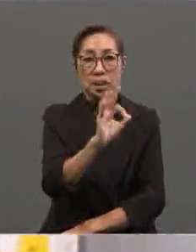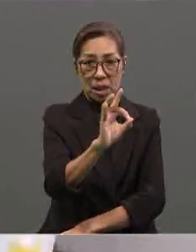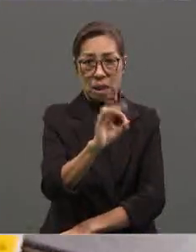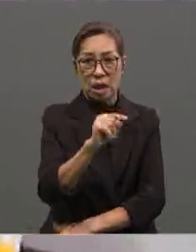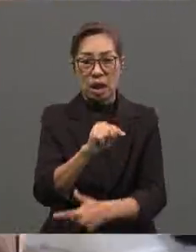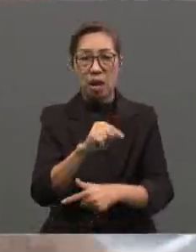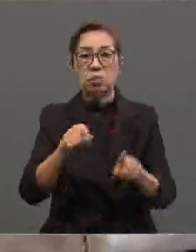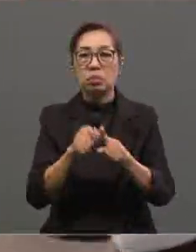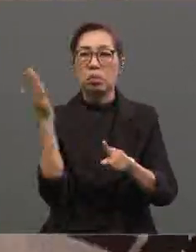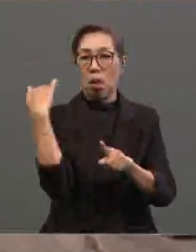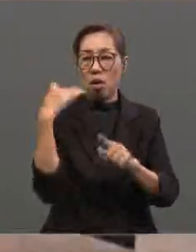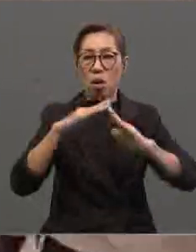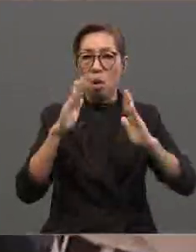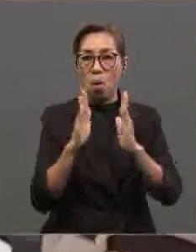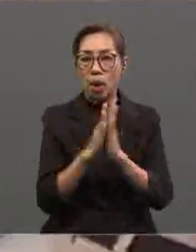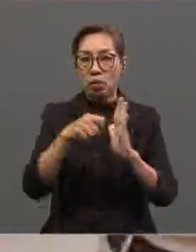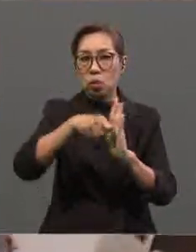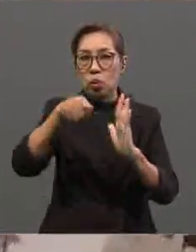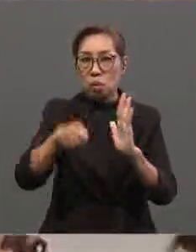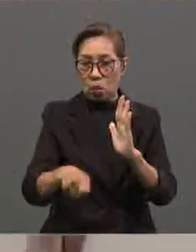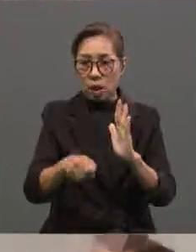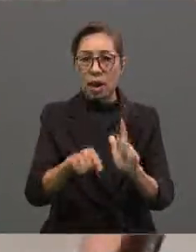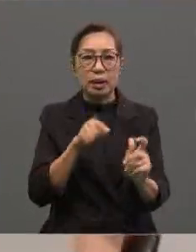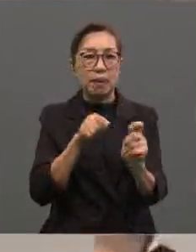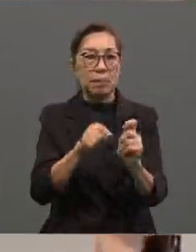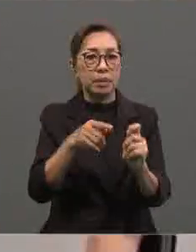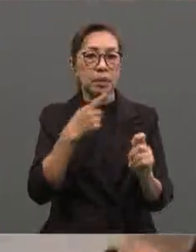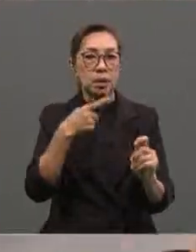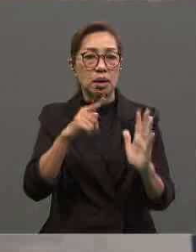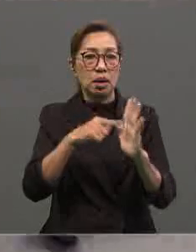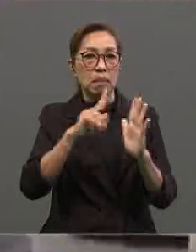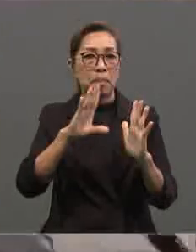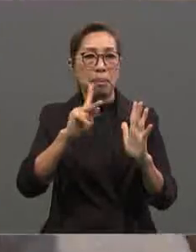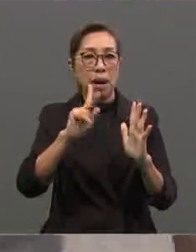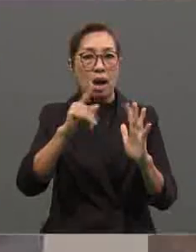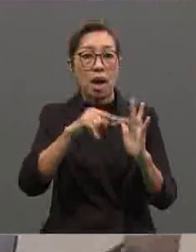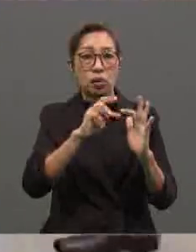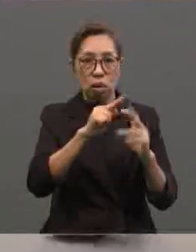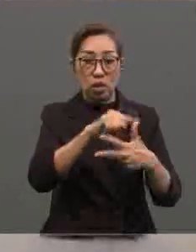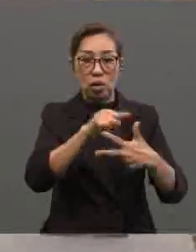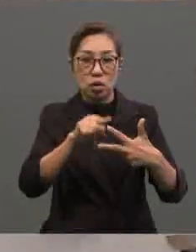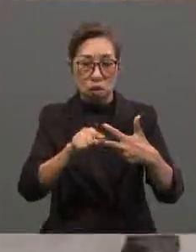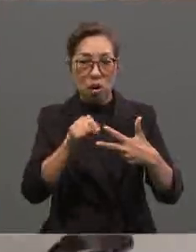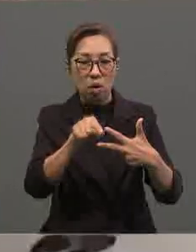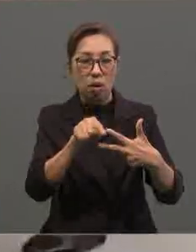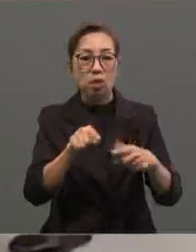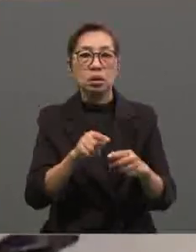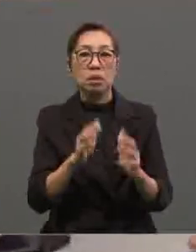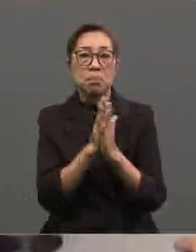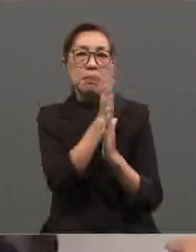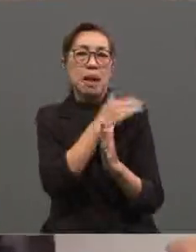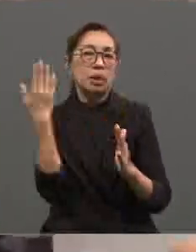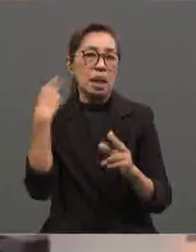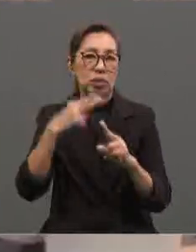วัดป่าแห่งหนึ่งในพื้นที่อำเภอปากช่องจังหวัดนครราชสีมาในวุฒิที่มาเผาหมอนหรือว่าอดีตพระหมอครับ